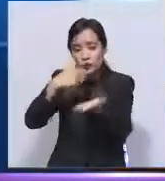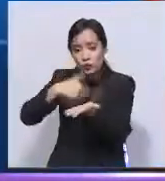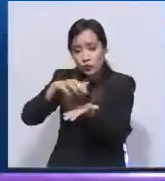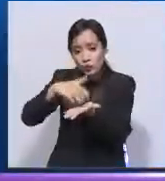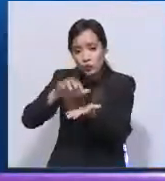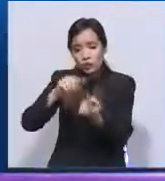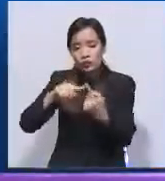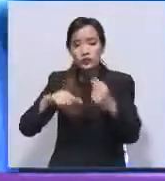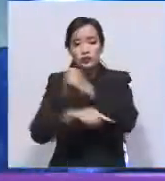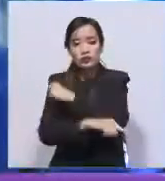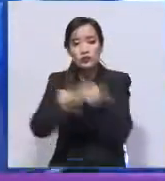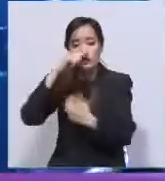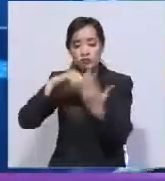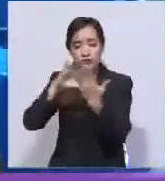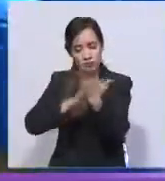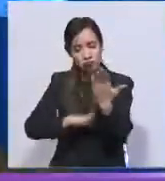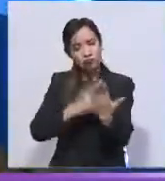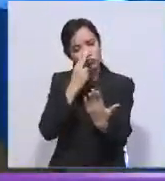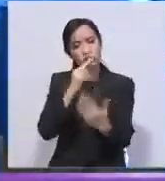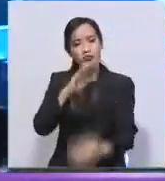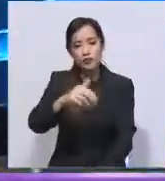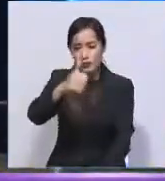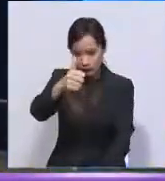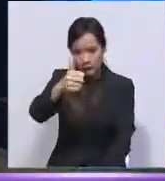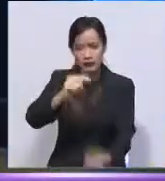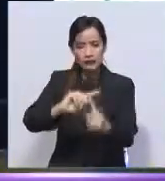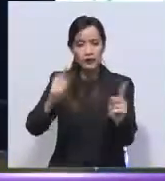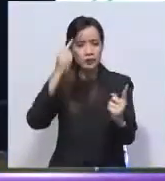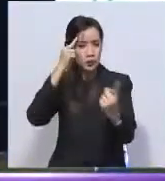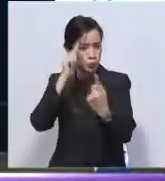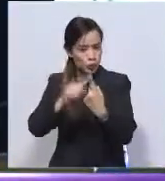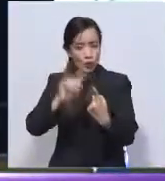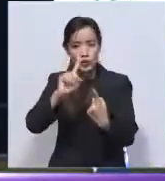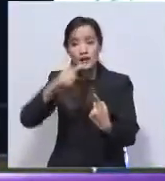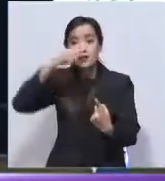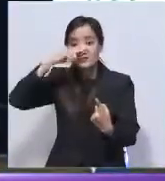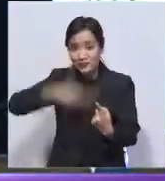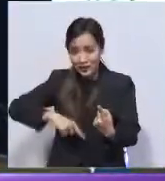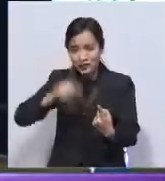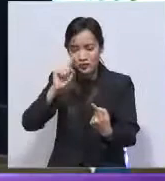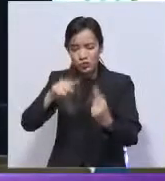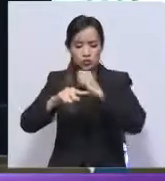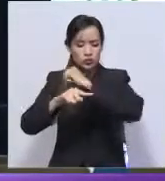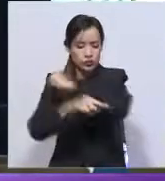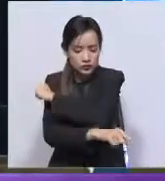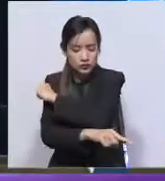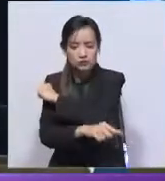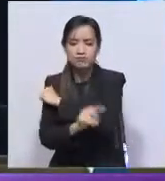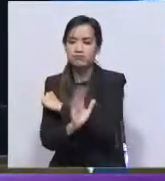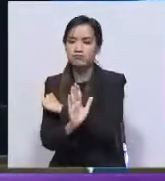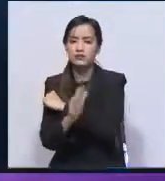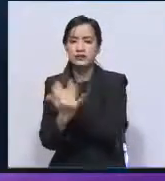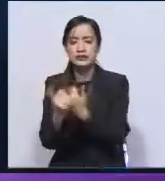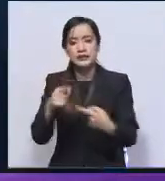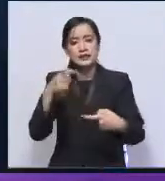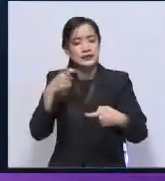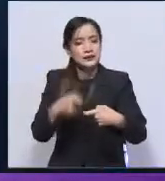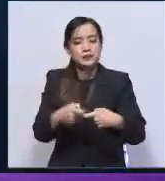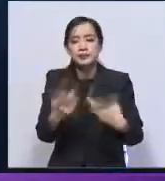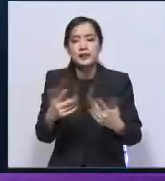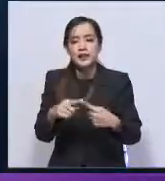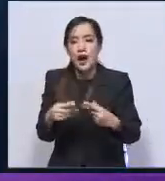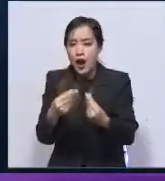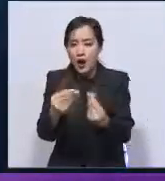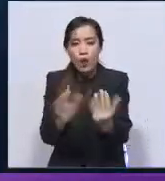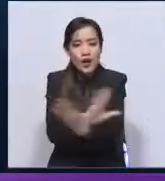การณ์การทุจริตในประเทศไทยว่าดีขึ้นแต่ได้ตั้งเป้าให้ไทยหลุดพ้นการทุจริตซึ่งคงไม่ยากเกินที่จะสร้